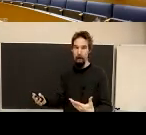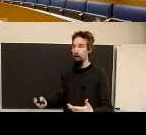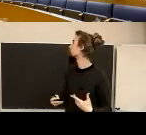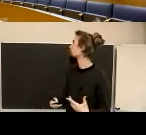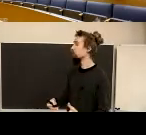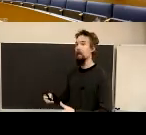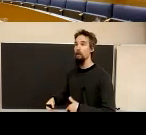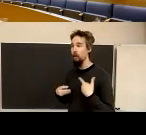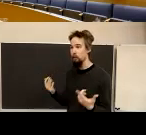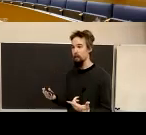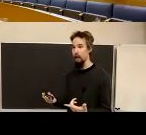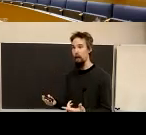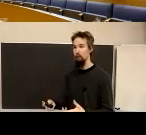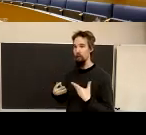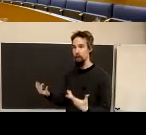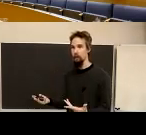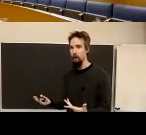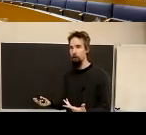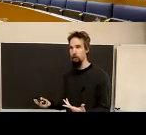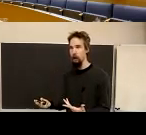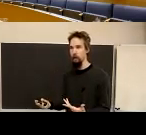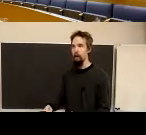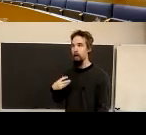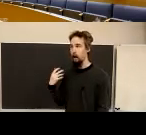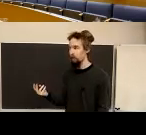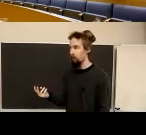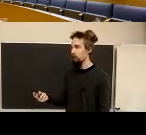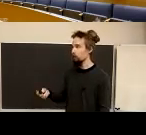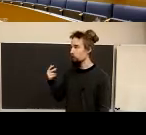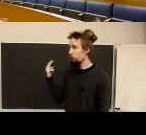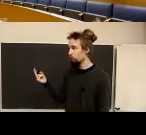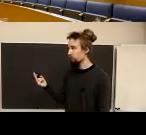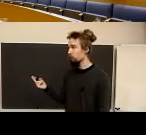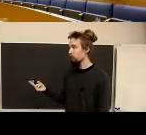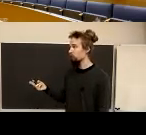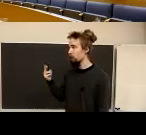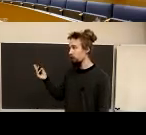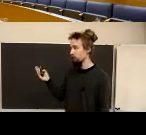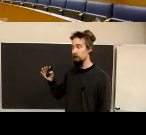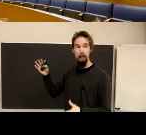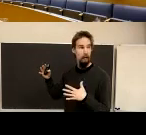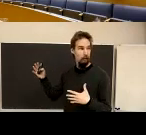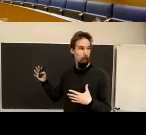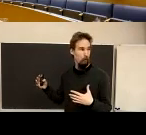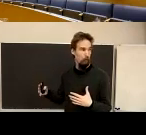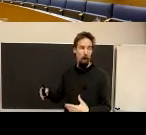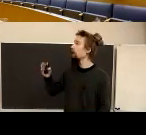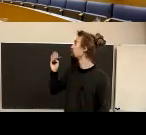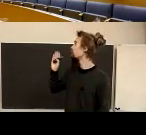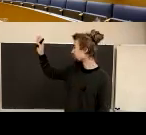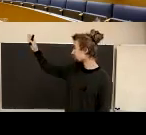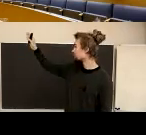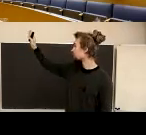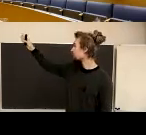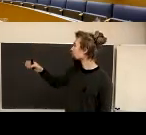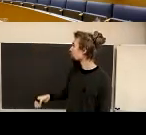asioista ja vaikka pystytään niin kuin ihmettelemään syvästi todellisuutta. Ja kans sanoisin, että mystiset kokemukset ja vastaavat, mistä tässä on puhuttu, että ne